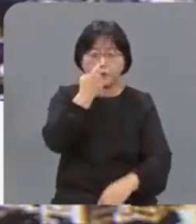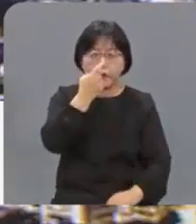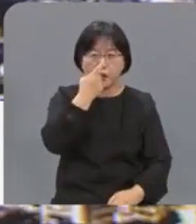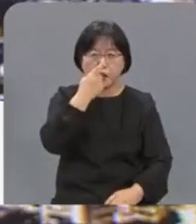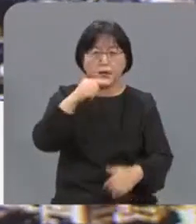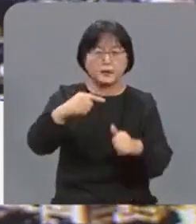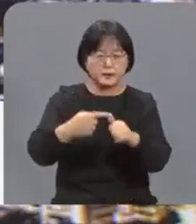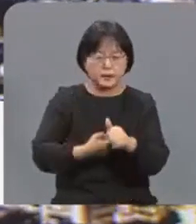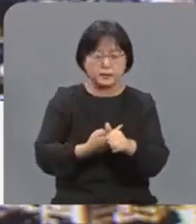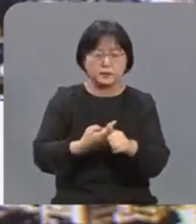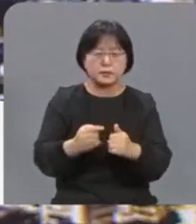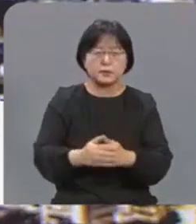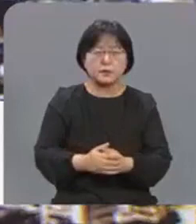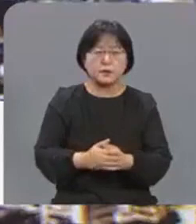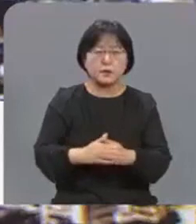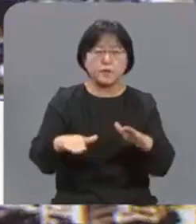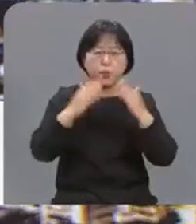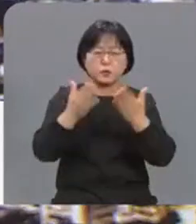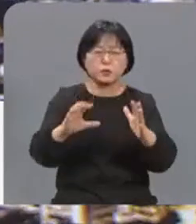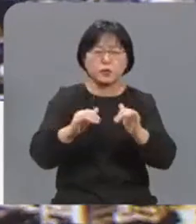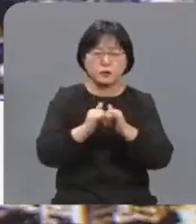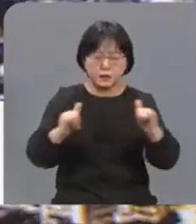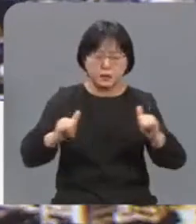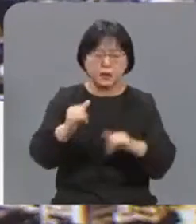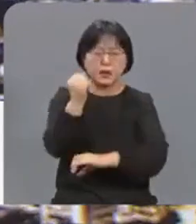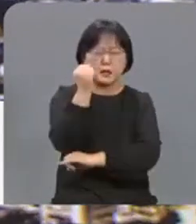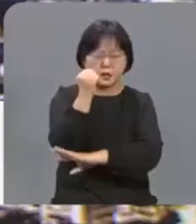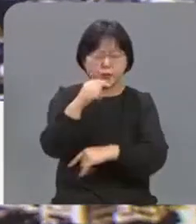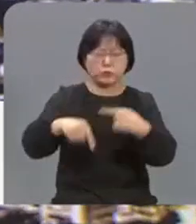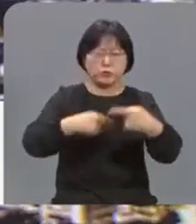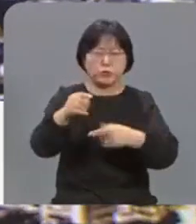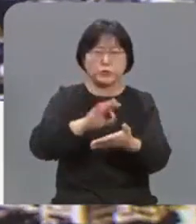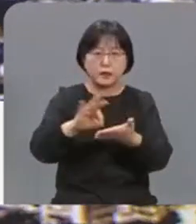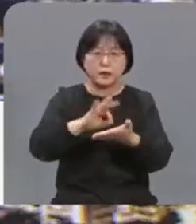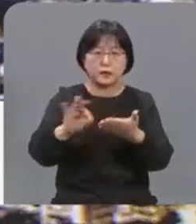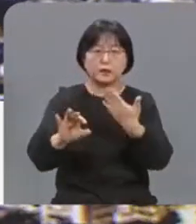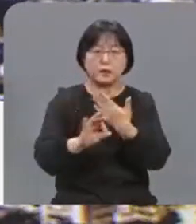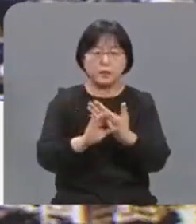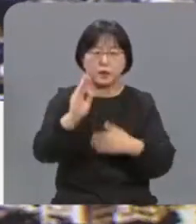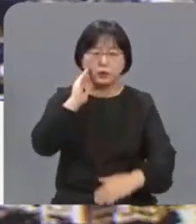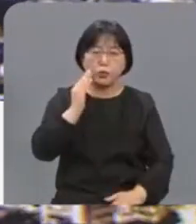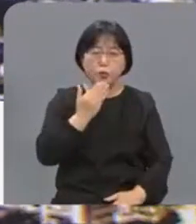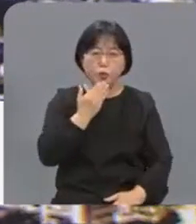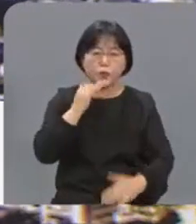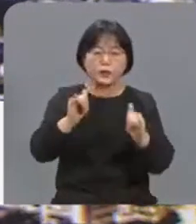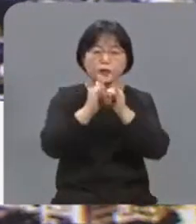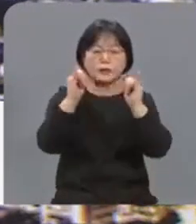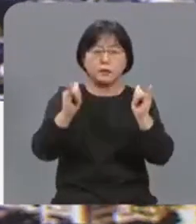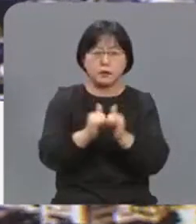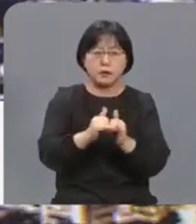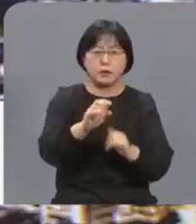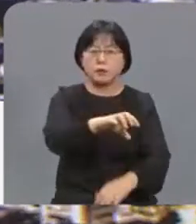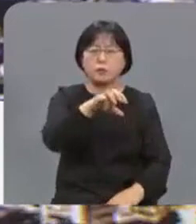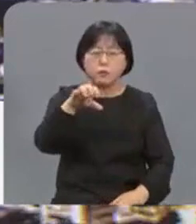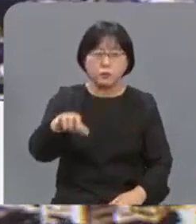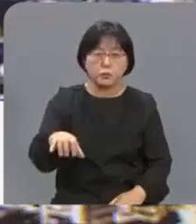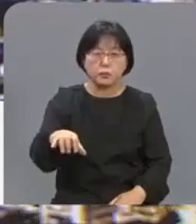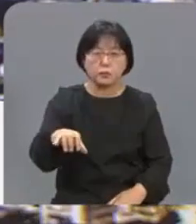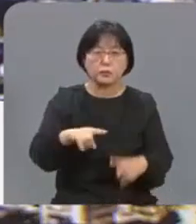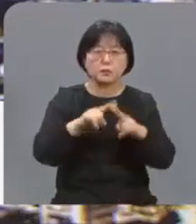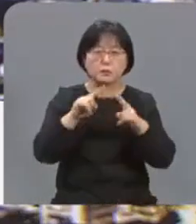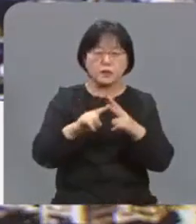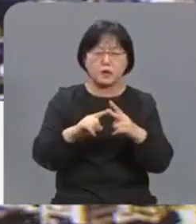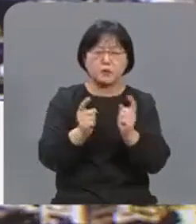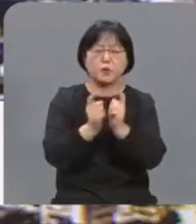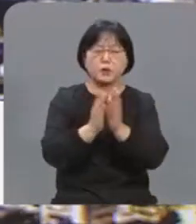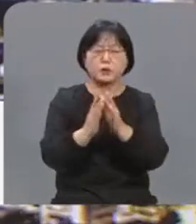정말 자연스럽게 모든 국민이 기본적인 수어를 사용을 하면 농인이 우리 사회 어디에서든